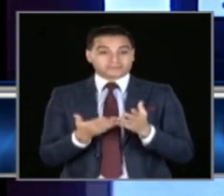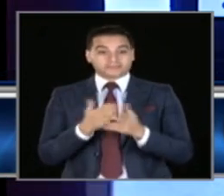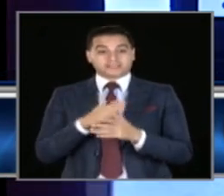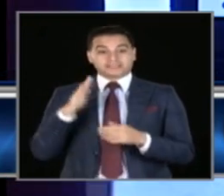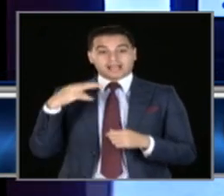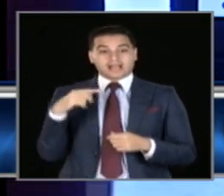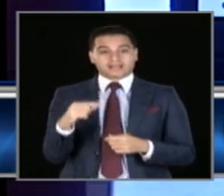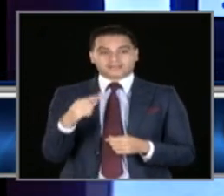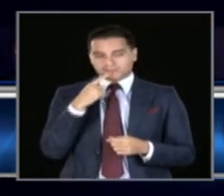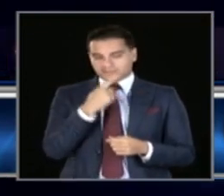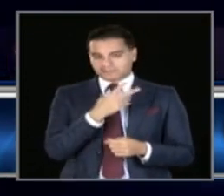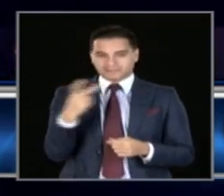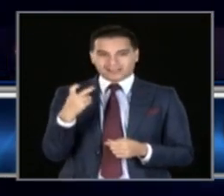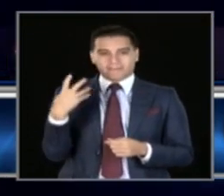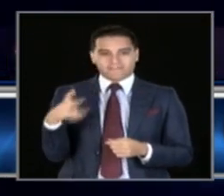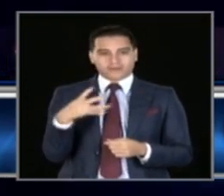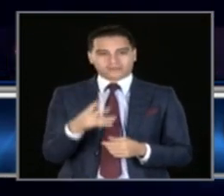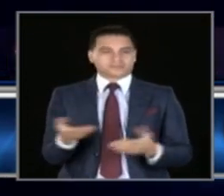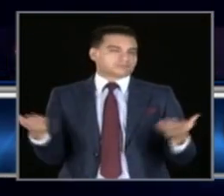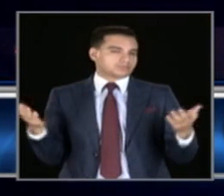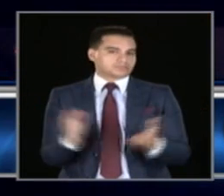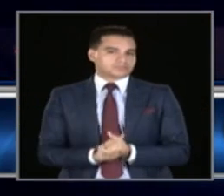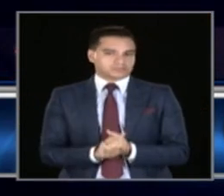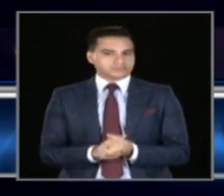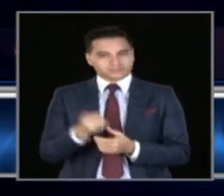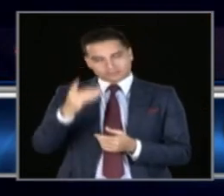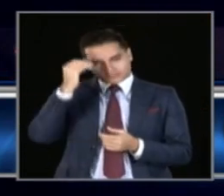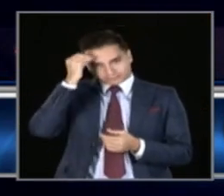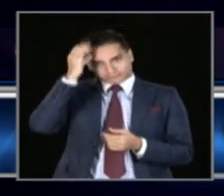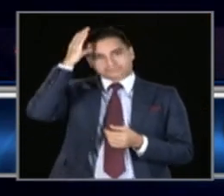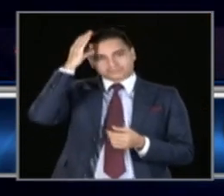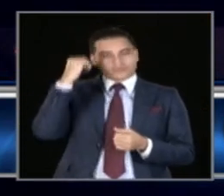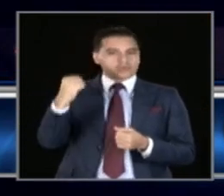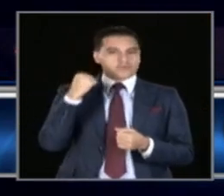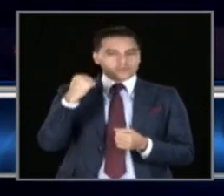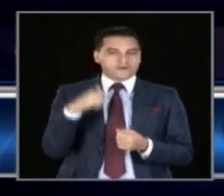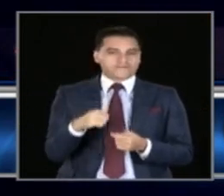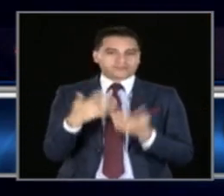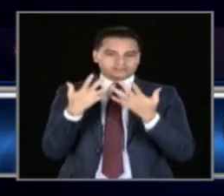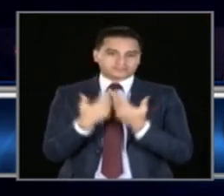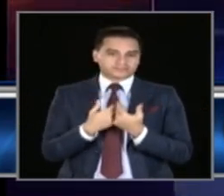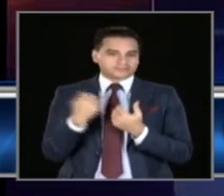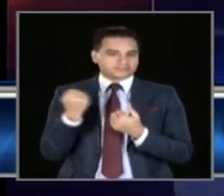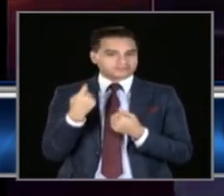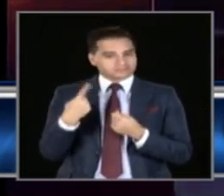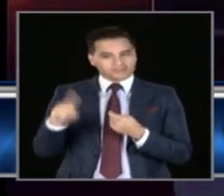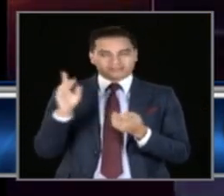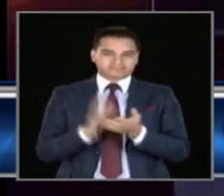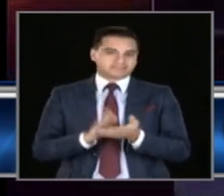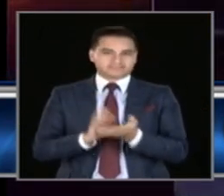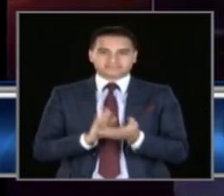سعد 244. سعد، انت انضميت لقائمة العظماء في القدرات الذهنية. إجابة